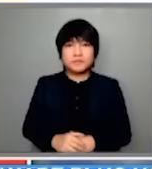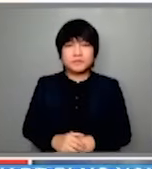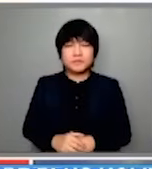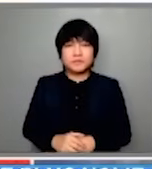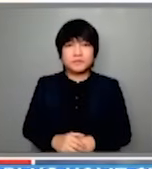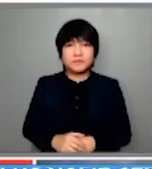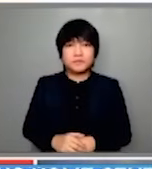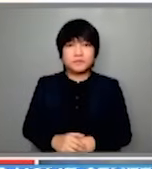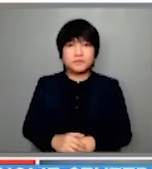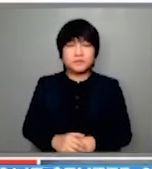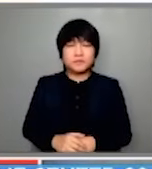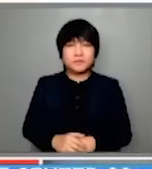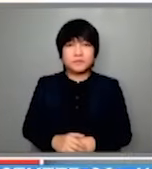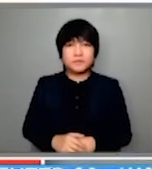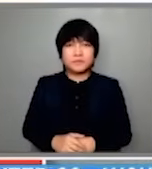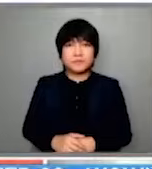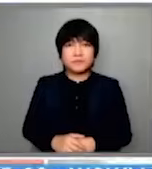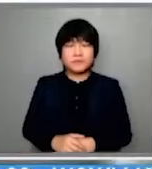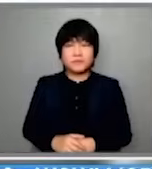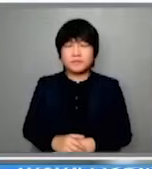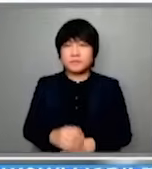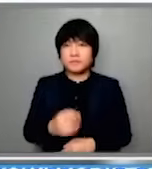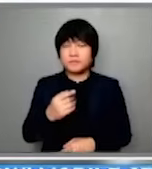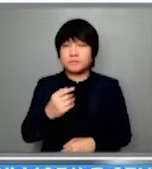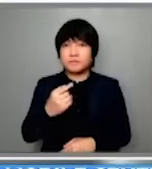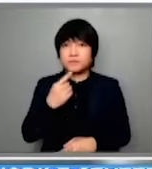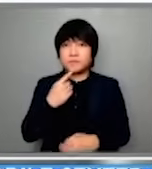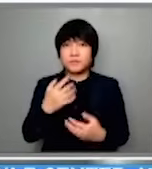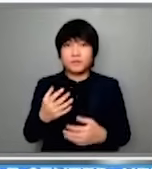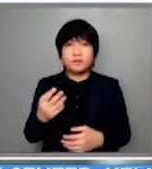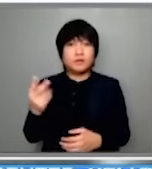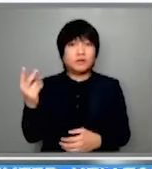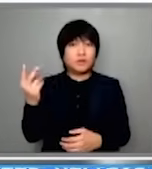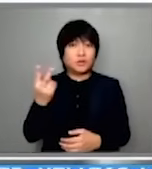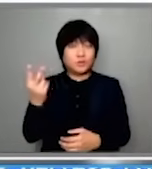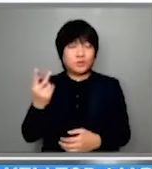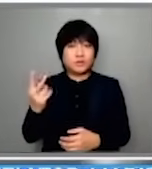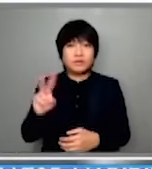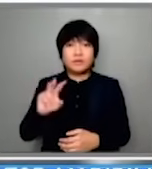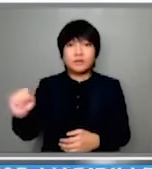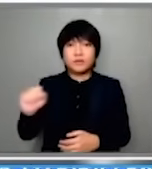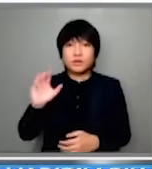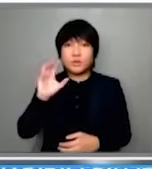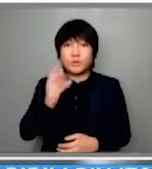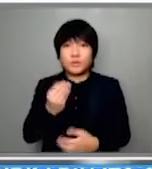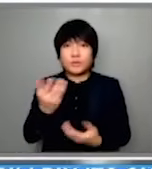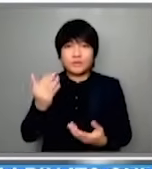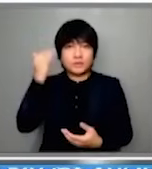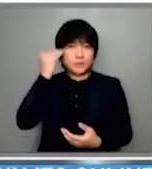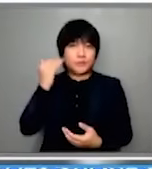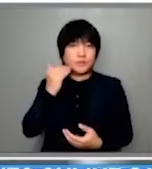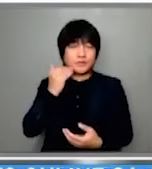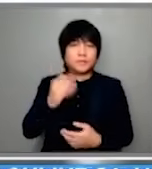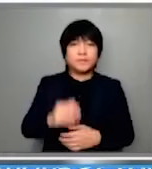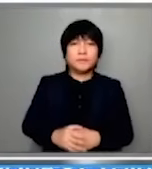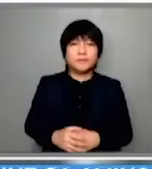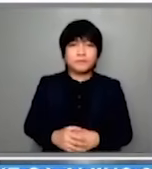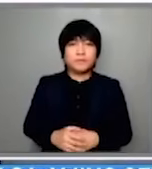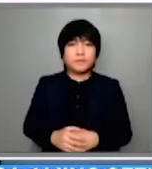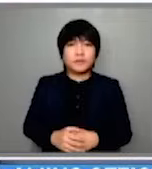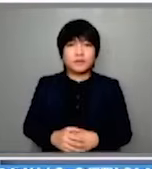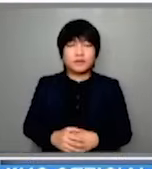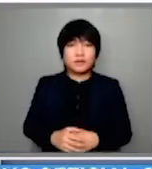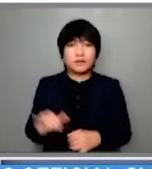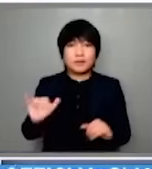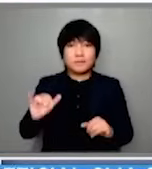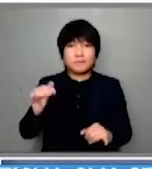Two sets pa lang ng game ay naipanalo na nina Pandi at Untal ang laban kontra sa pares mula Korea. Naka-gold din sa Women's Open Singles